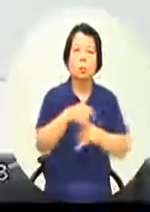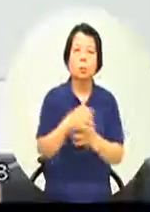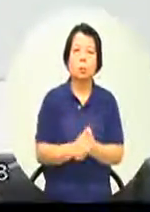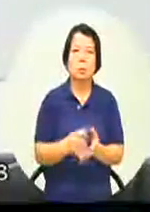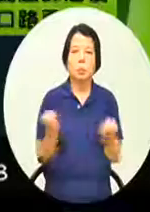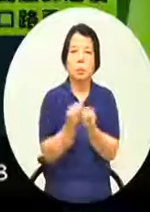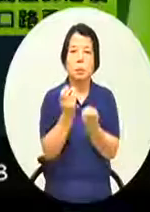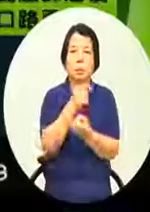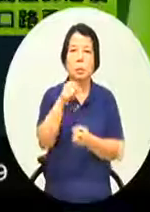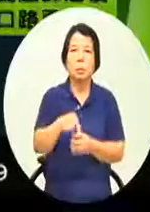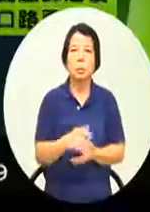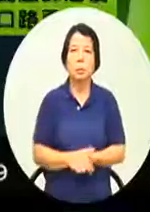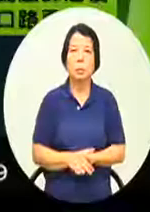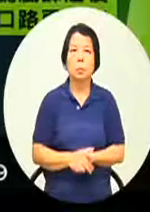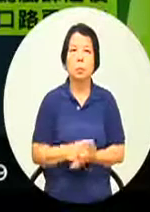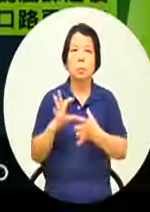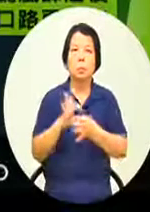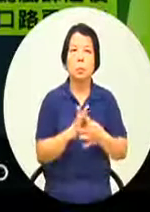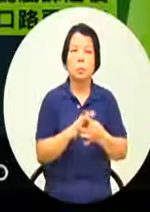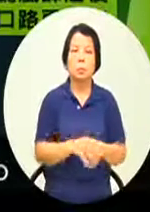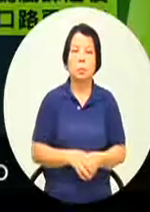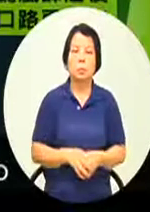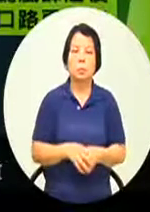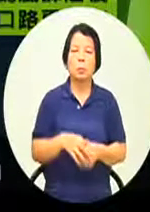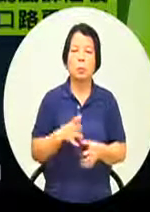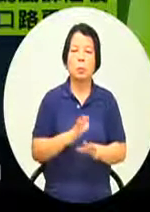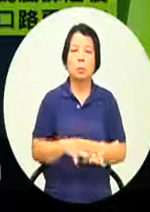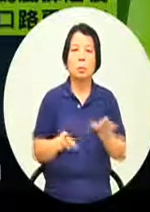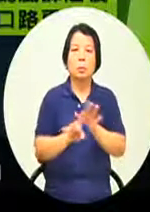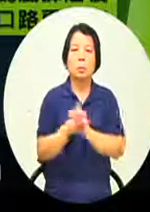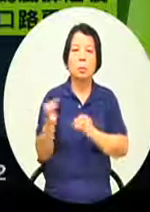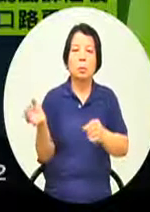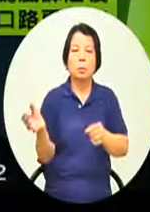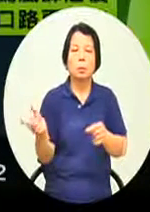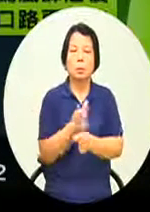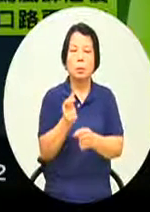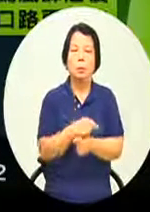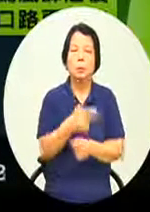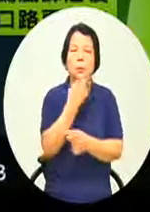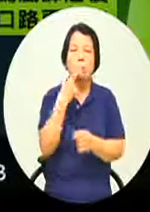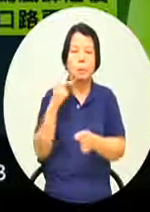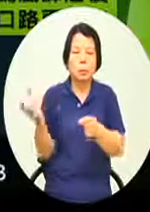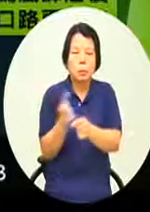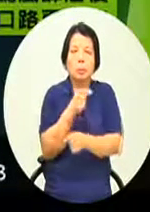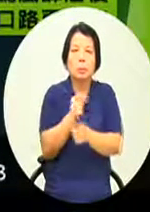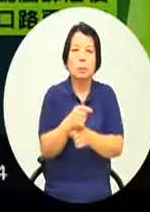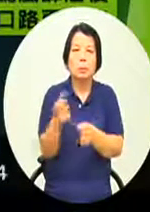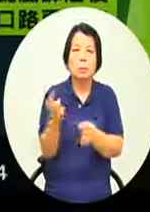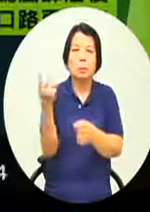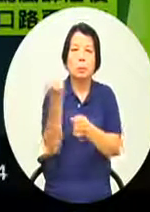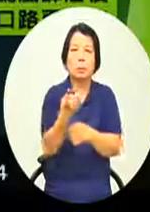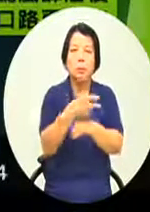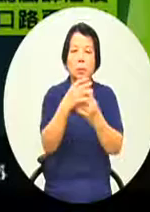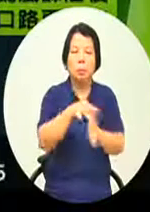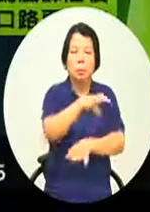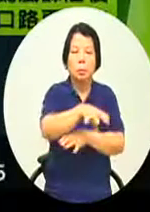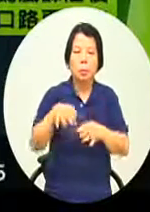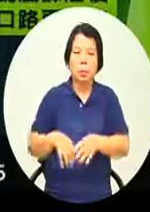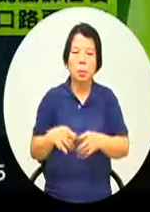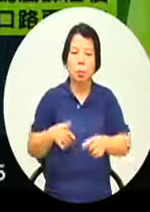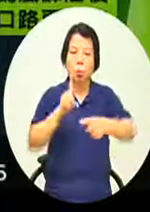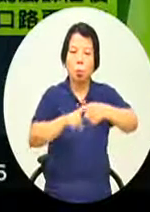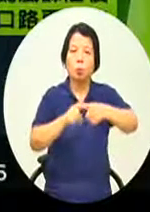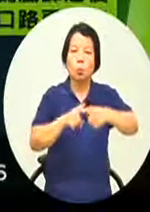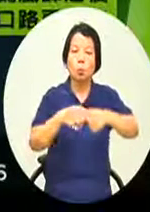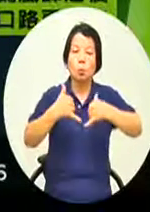现了这个，因为莫兰迪跟美基台风，它出现了先锋路这边、桃子园路这边出现了这个路口的塌陷。那